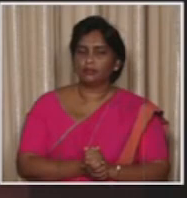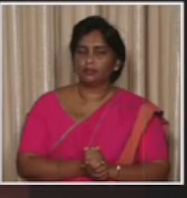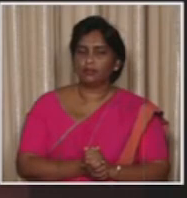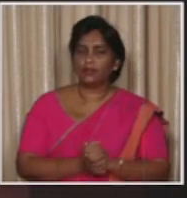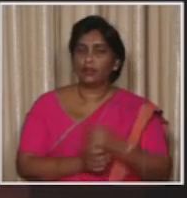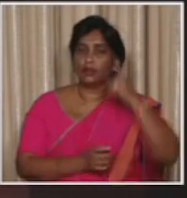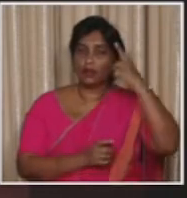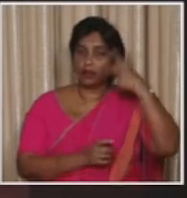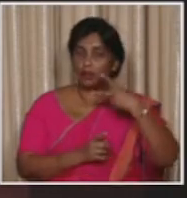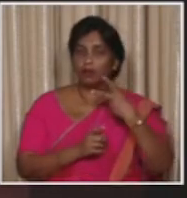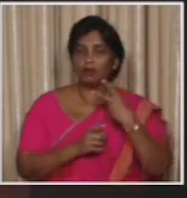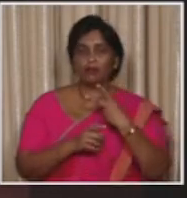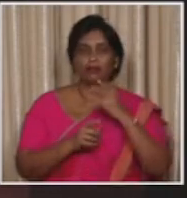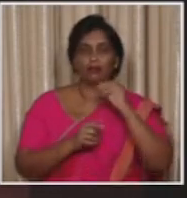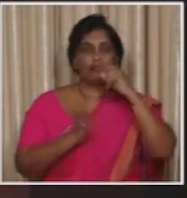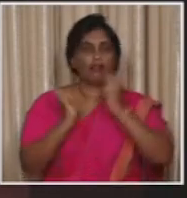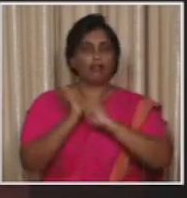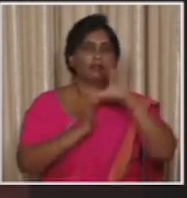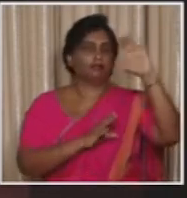දෙවෙනි ට්‍රාන්ච් එක ගත්තා.